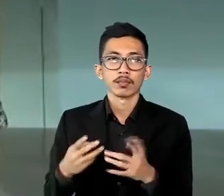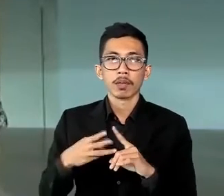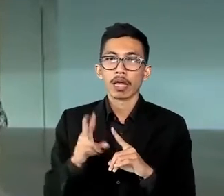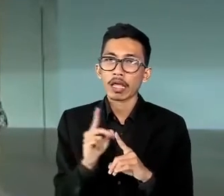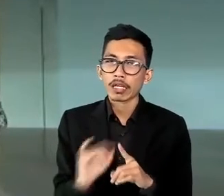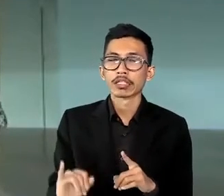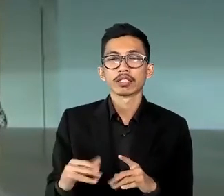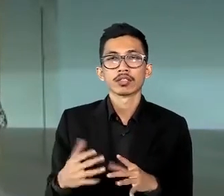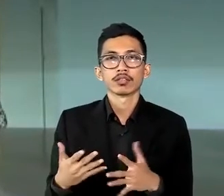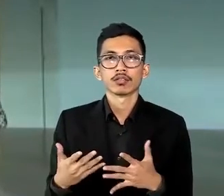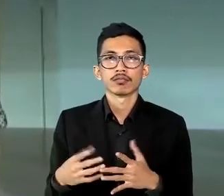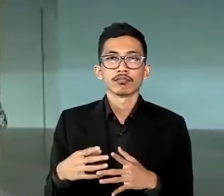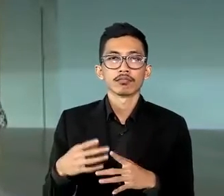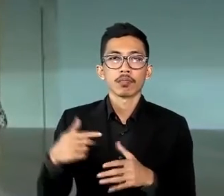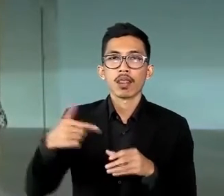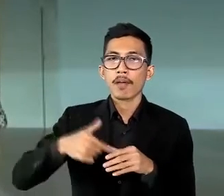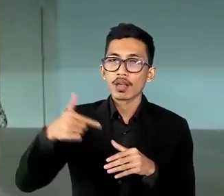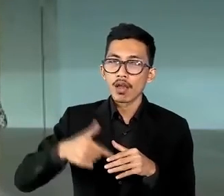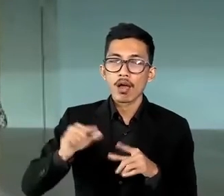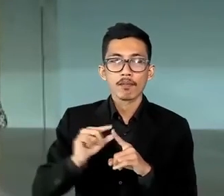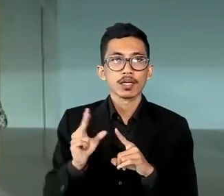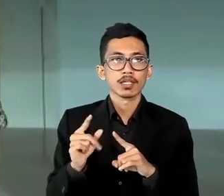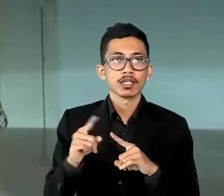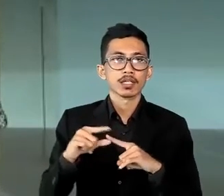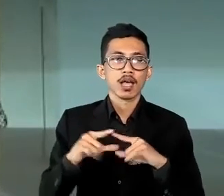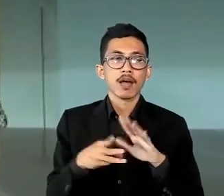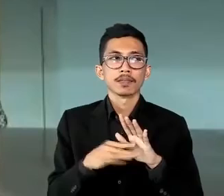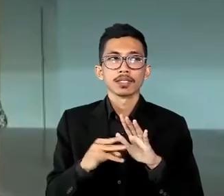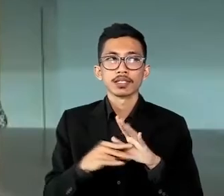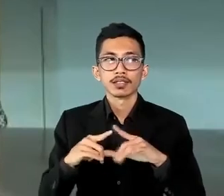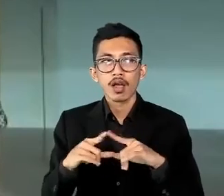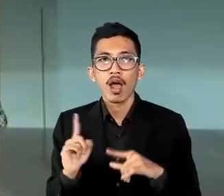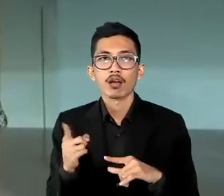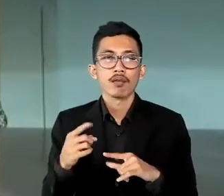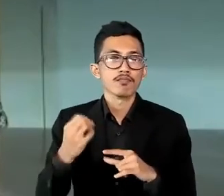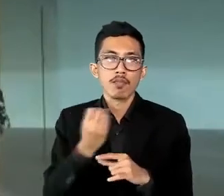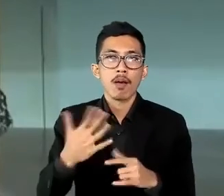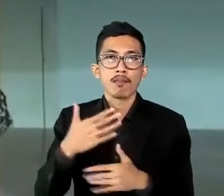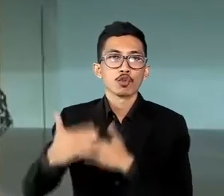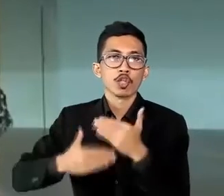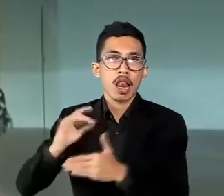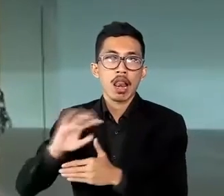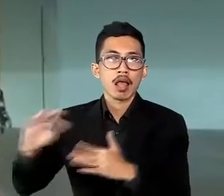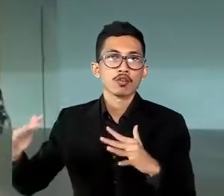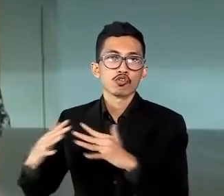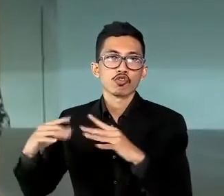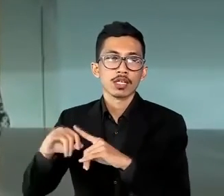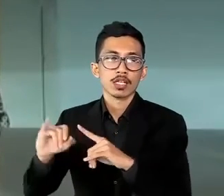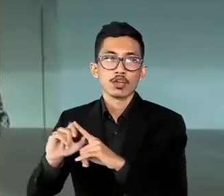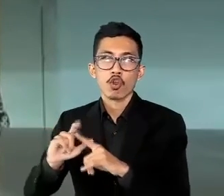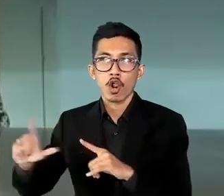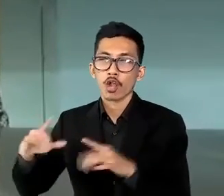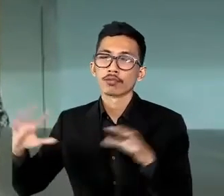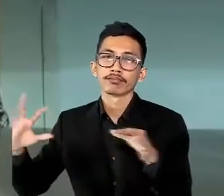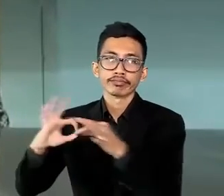juga dari Pertamina, kemudian juga dari beberapa instansi terkait yang ada di Gunung Kidul, kita terus lakukan. Meskipun